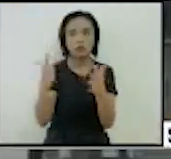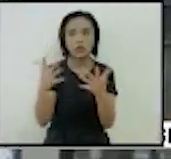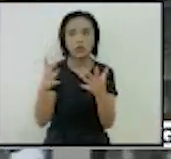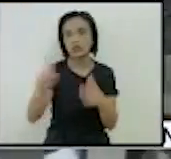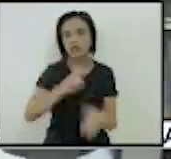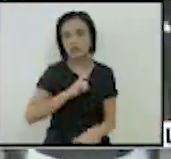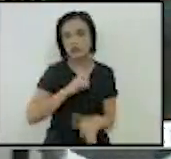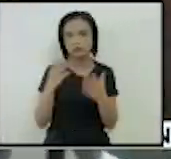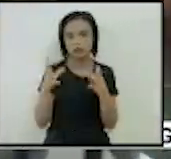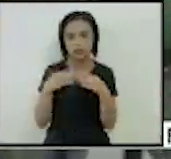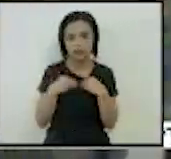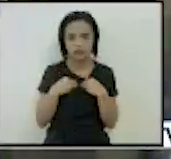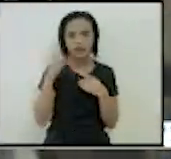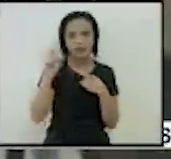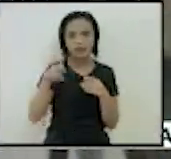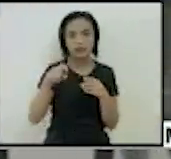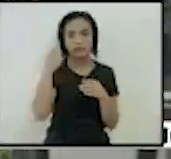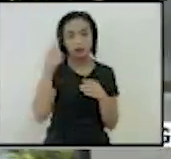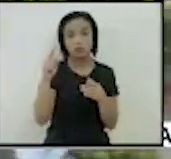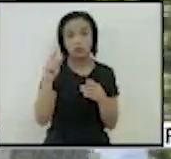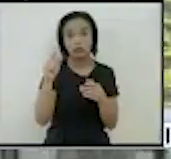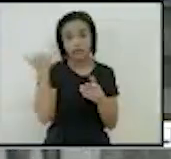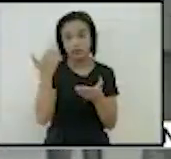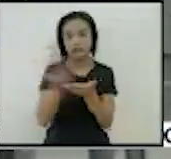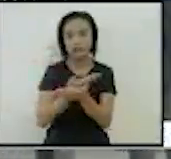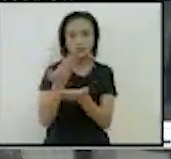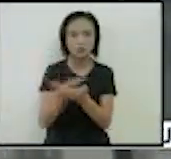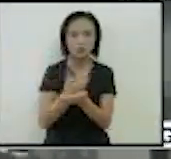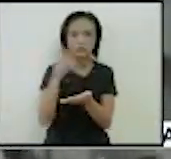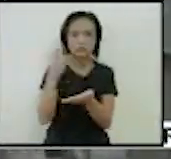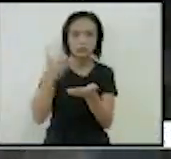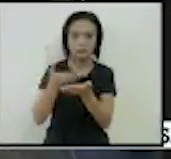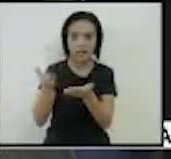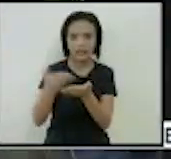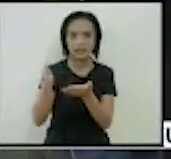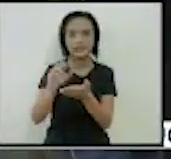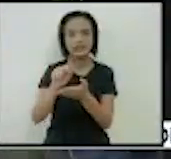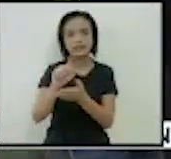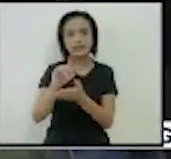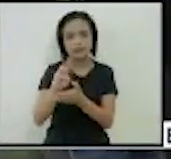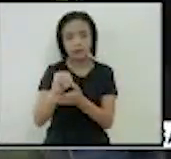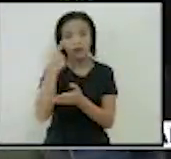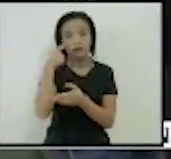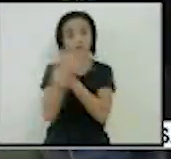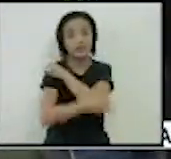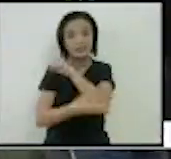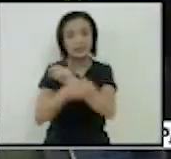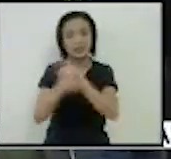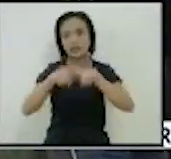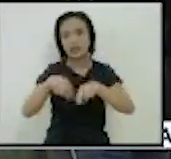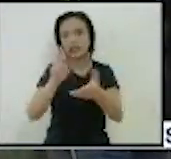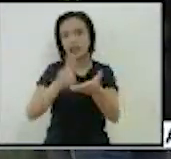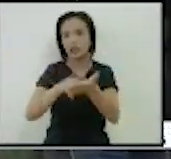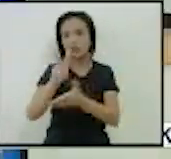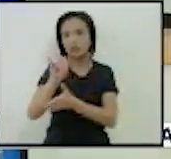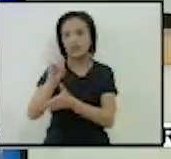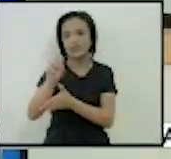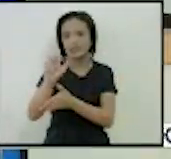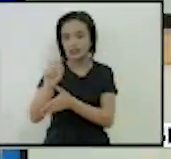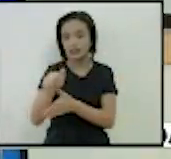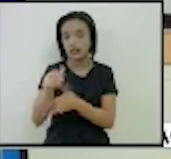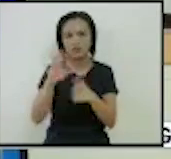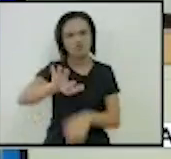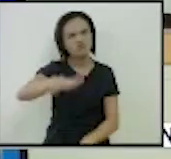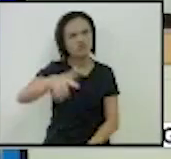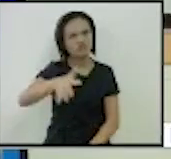Para sa mga dayuhan, nakadepende ang registration sa validity ng visa. Matumal pa ang nagpapa-register sa ngayon, kaya naman